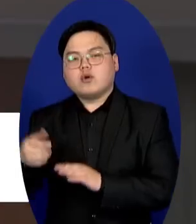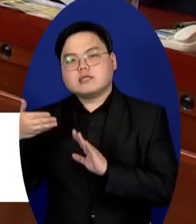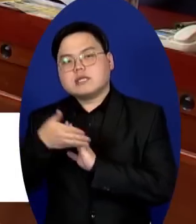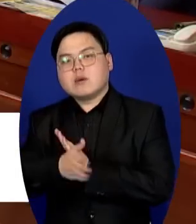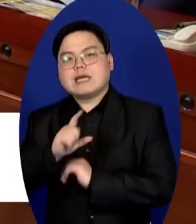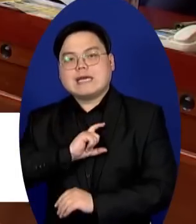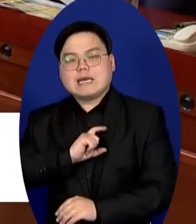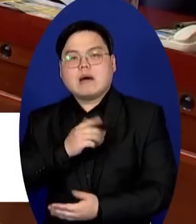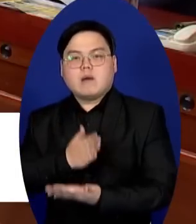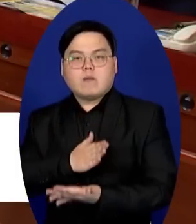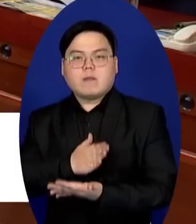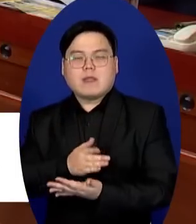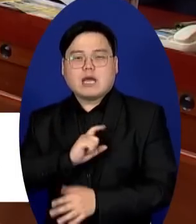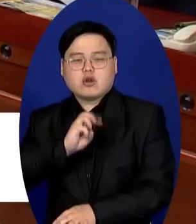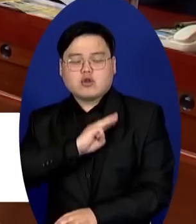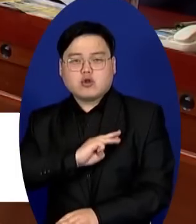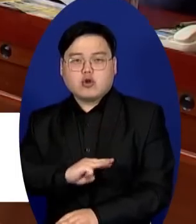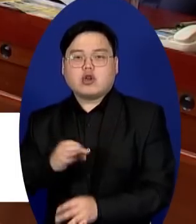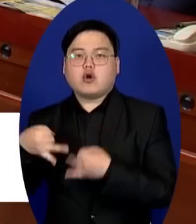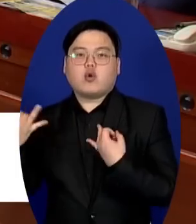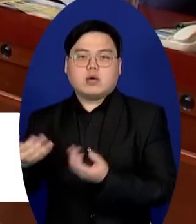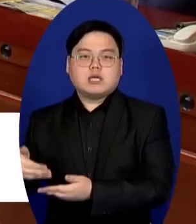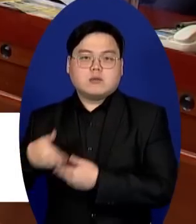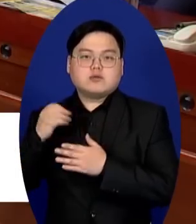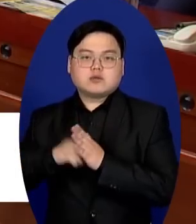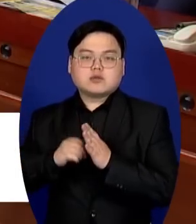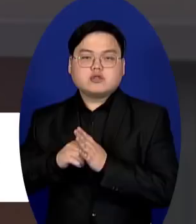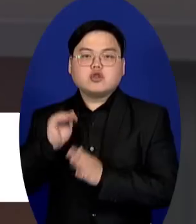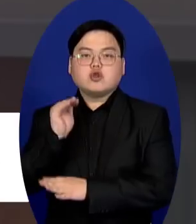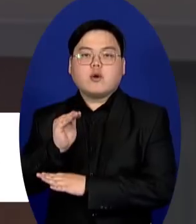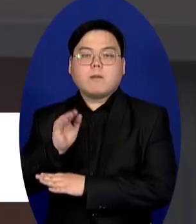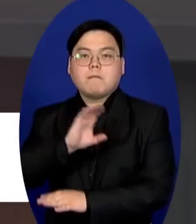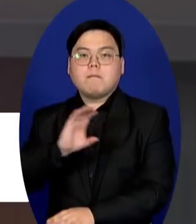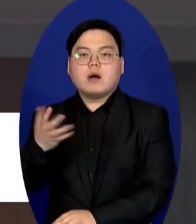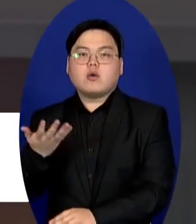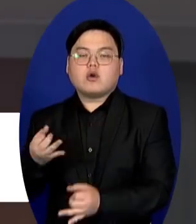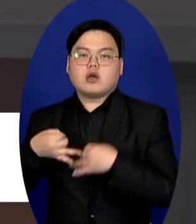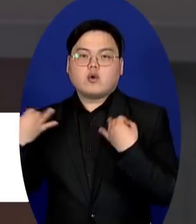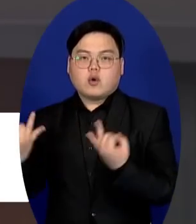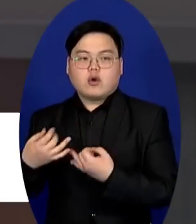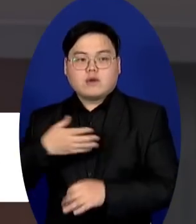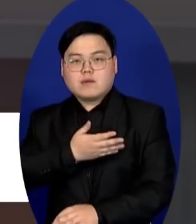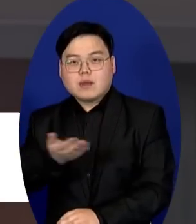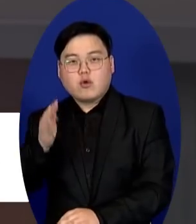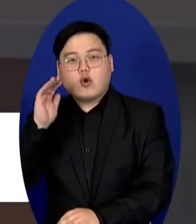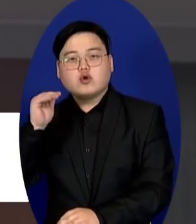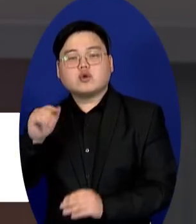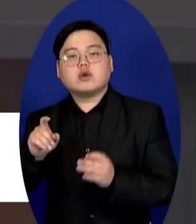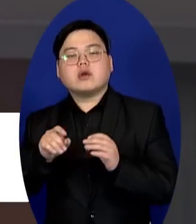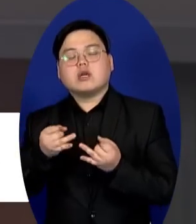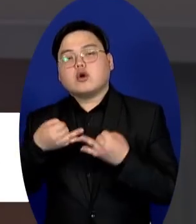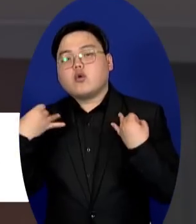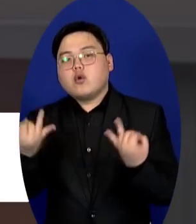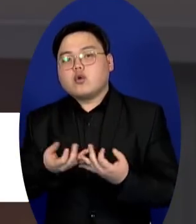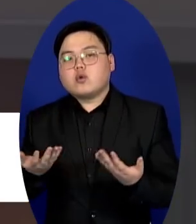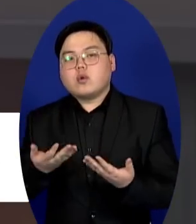заасан. Эрхээ эдлэхийн тулд энэ парламент байна. Тэр төлөөллийн байгууллага гэдэг нь парламент. Одоо та бүхэн маань өсвөрийн парламент гэдэг маань юу ахнау?